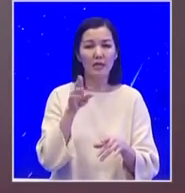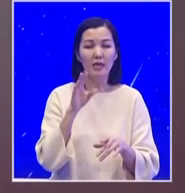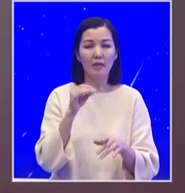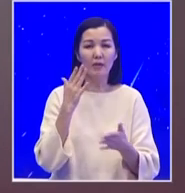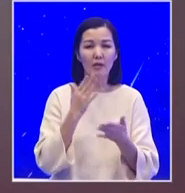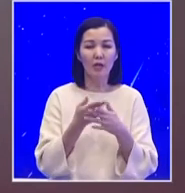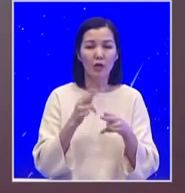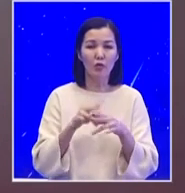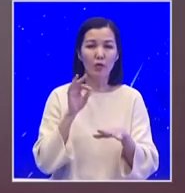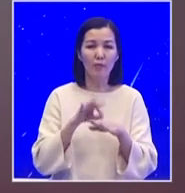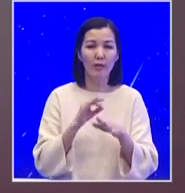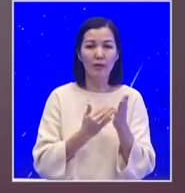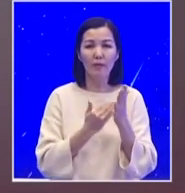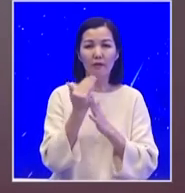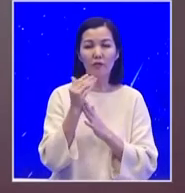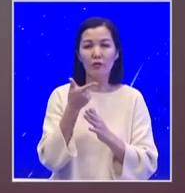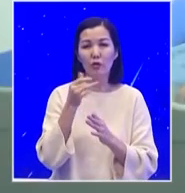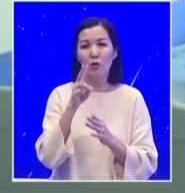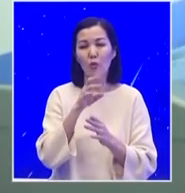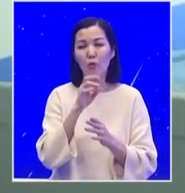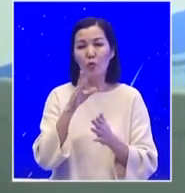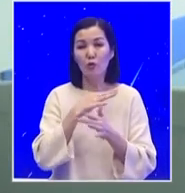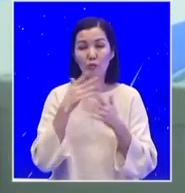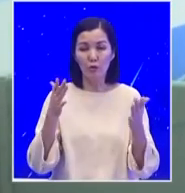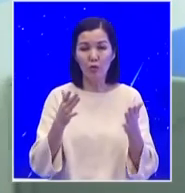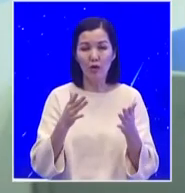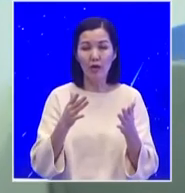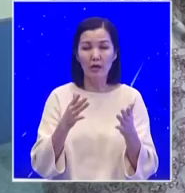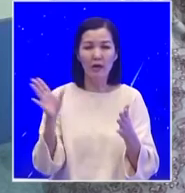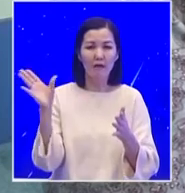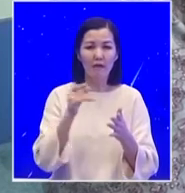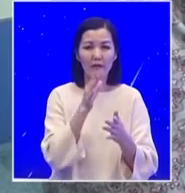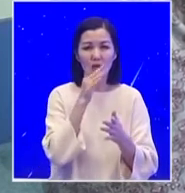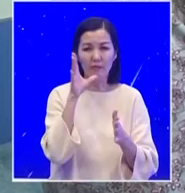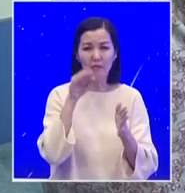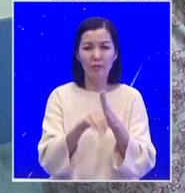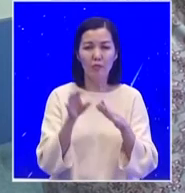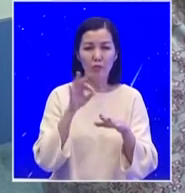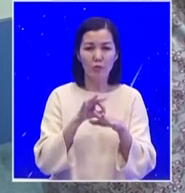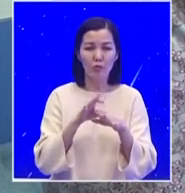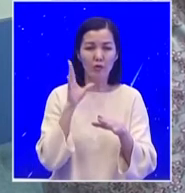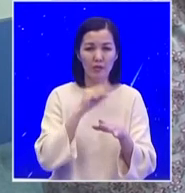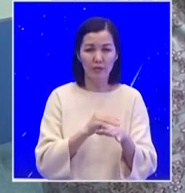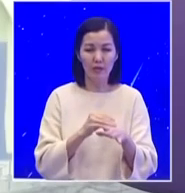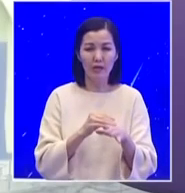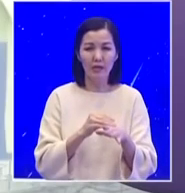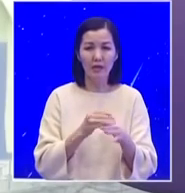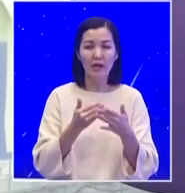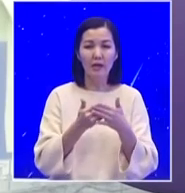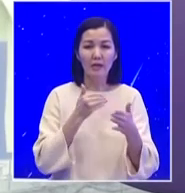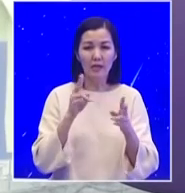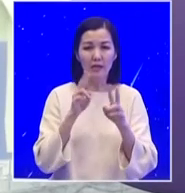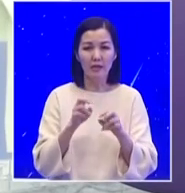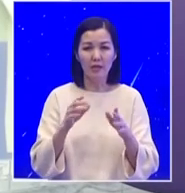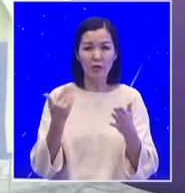характеризуется хроническим повышением уровня глюкозы в крови. Эксперты утверждают, люди всех возрастов подвержены этой болезни. Есть случаи выявления сахарного диабета даже